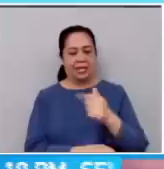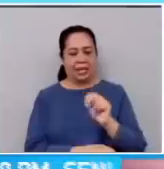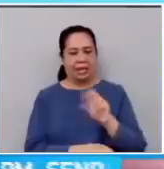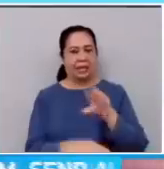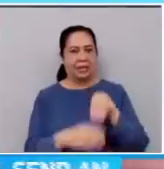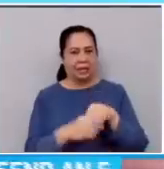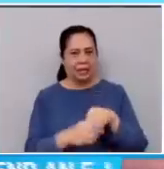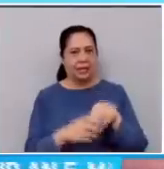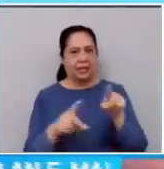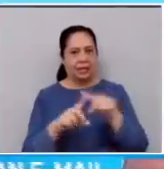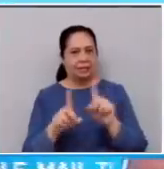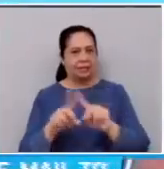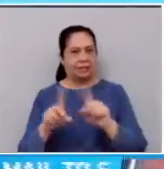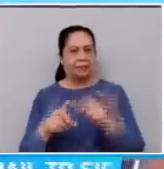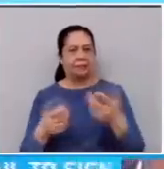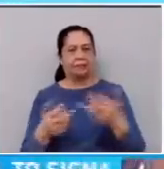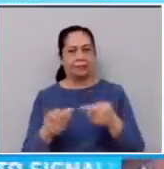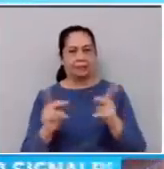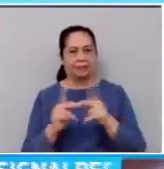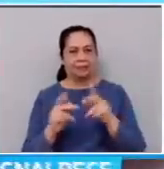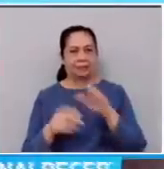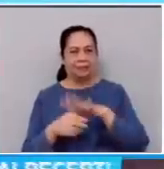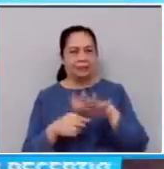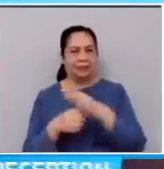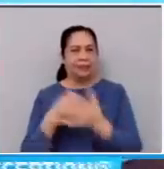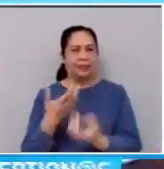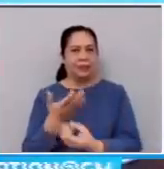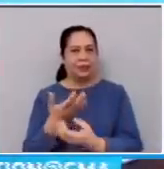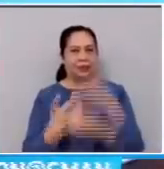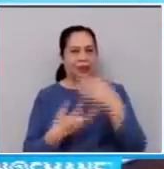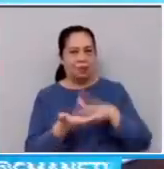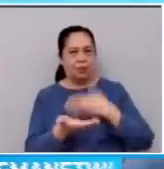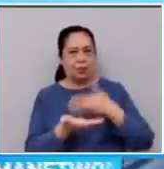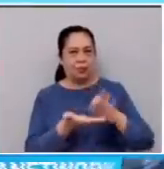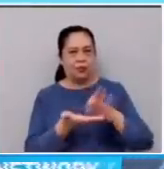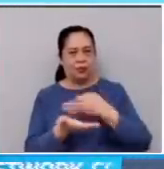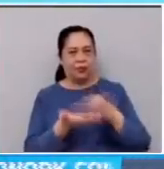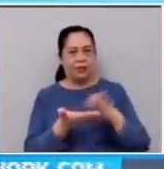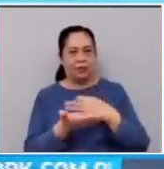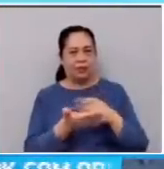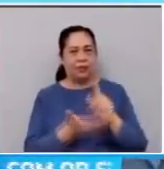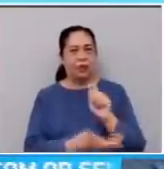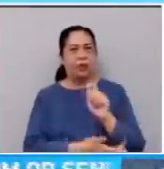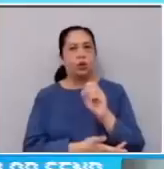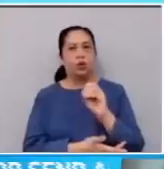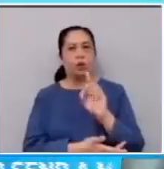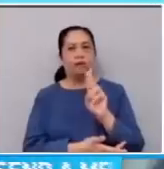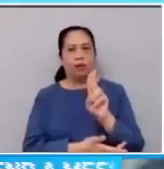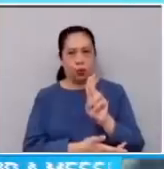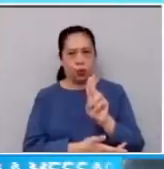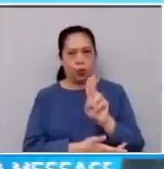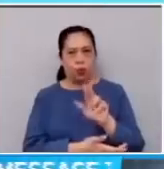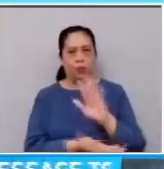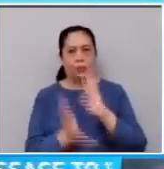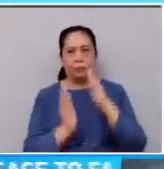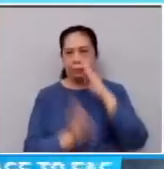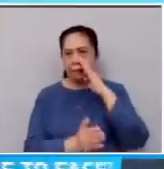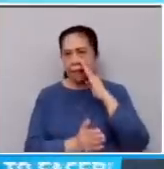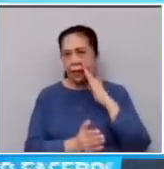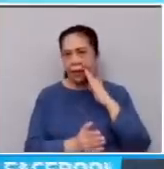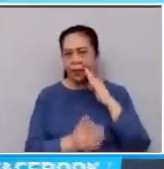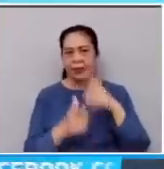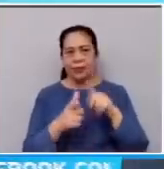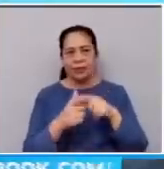dishes namin. Sa kawali na may mainit na mantika, unang lutuin ang tofu hanggang maging golden brown. Saka ito iset